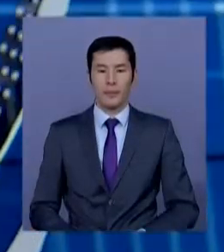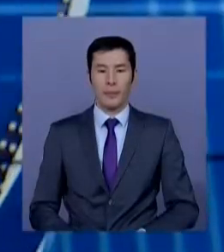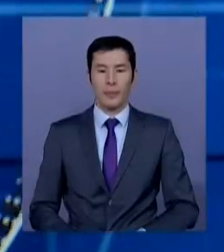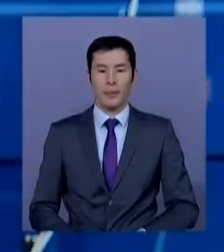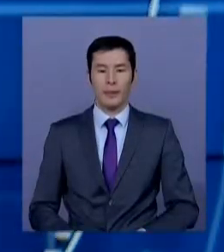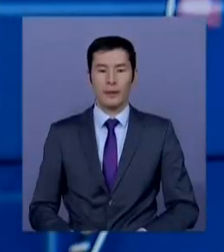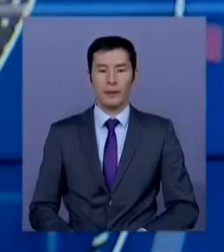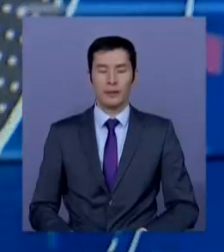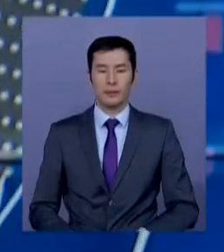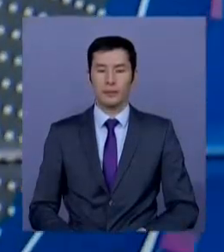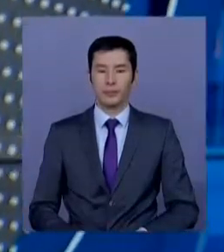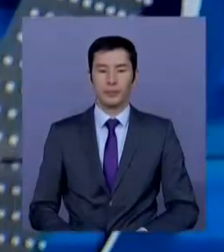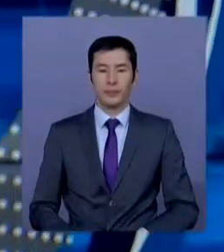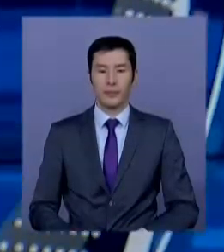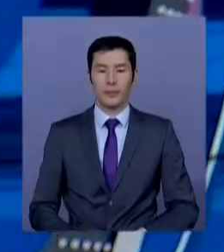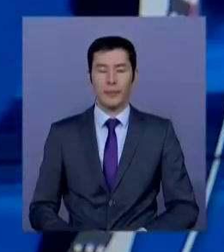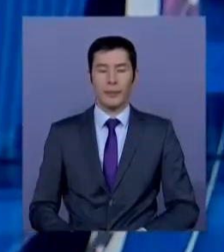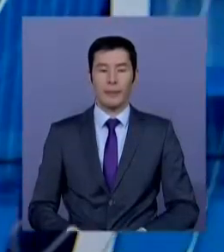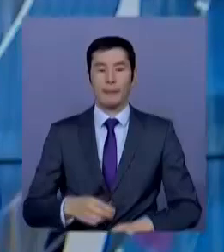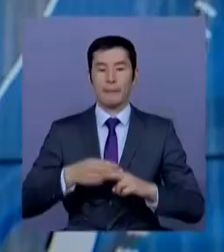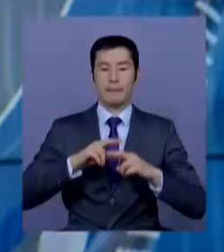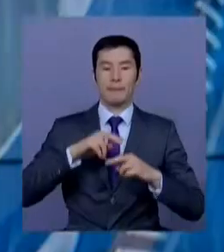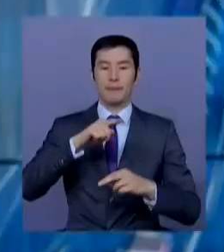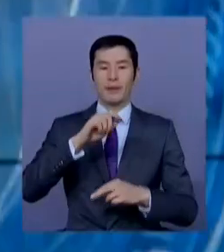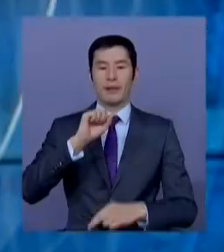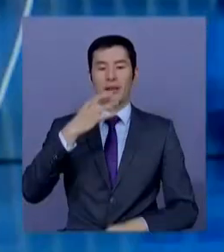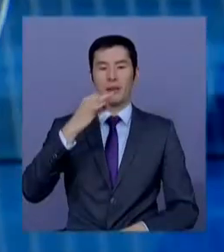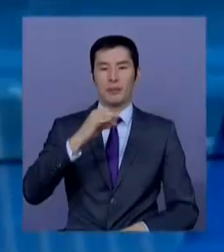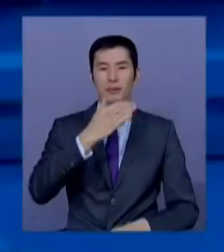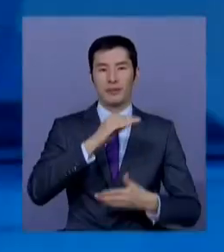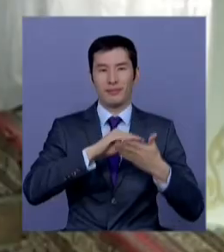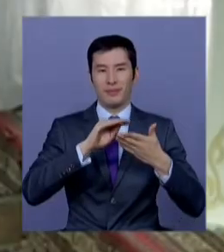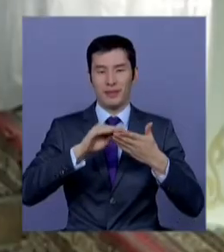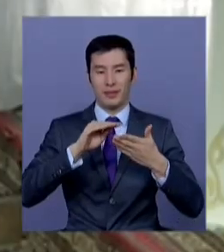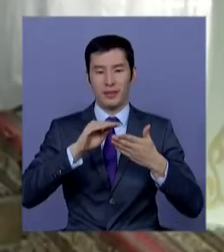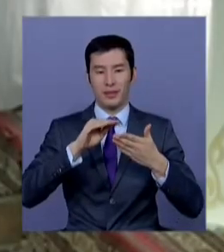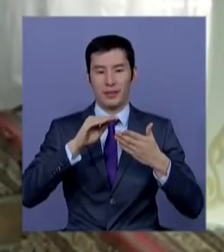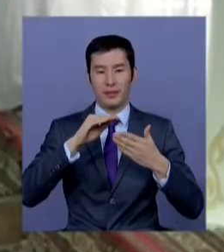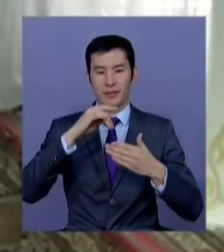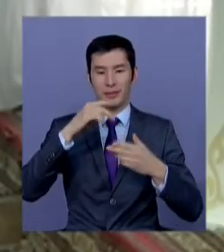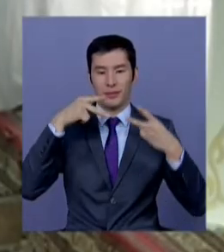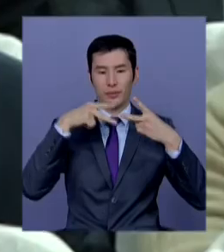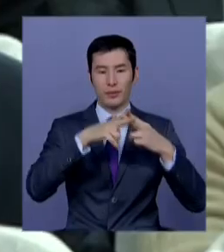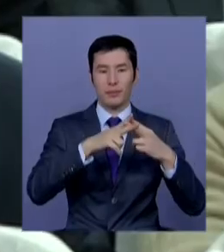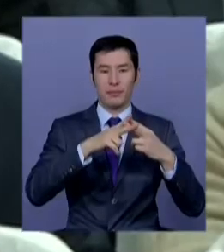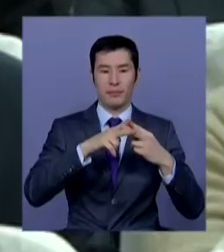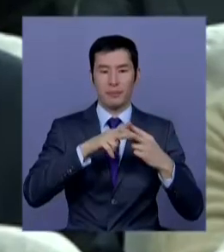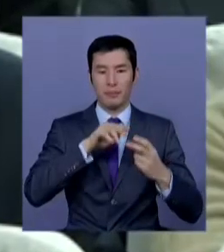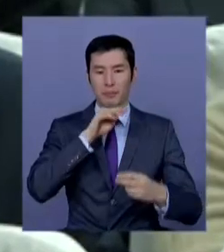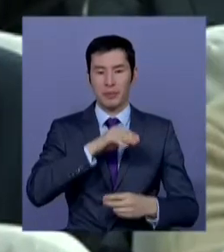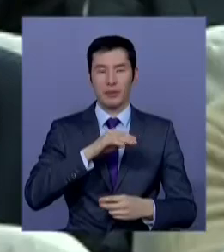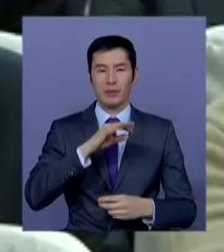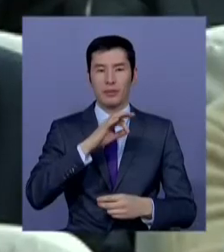Коммуникативті лингвистика және сөзтаным. Осындай атаумен Абай атындағы Қазақ ұлттық педагогикалық университетінде профессор,